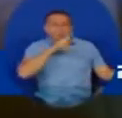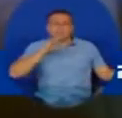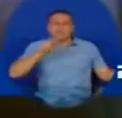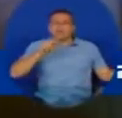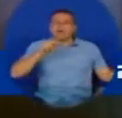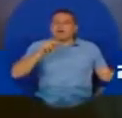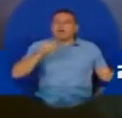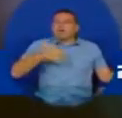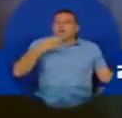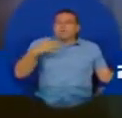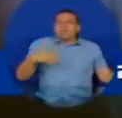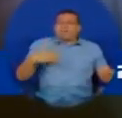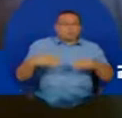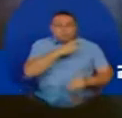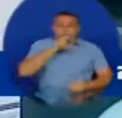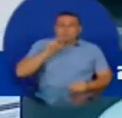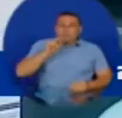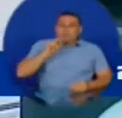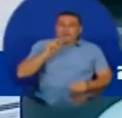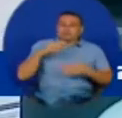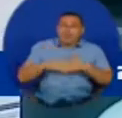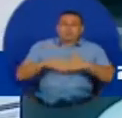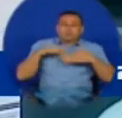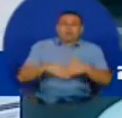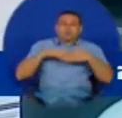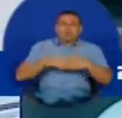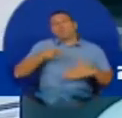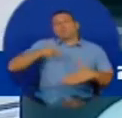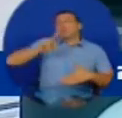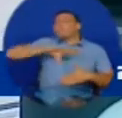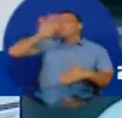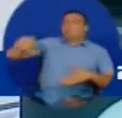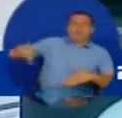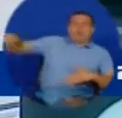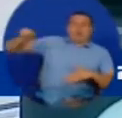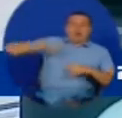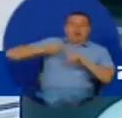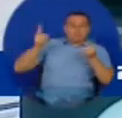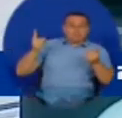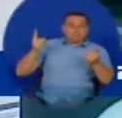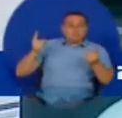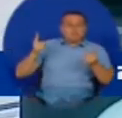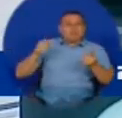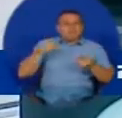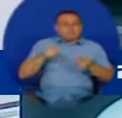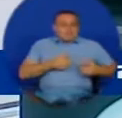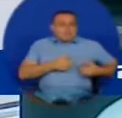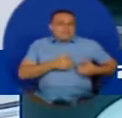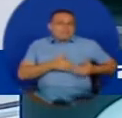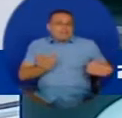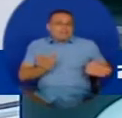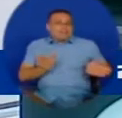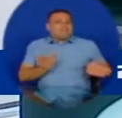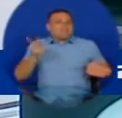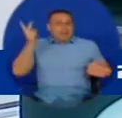חושבת שהוא השתמש במילה שלום יותר מכל אחד אחר מהנואמים שהיו שם על הבמה, וזה, אני חושבת, פתח את הלב להבין